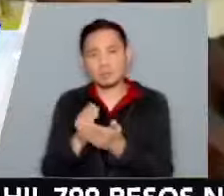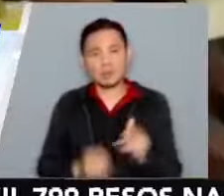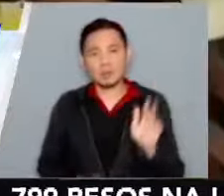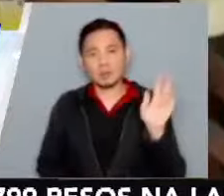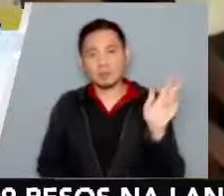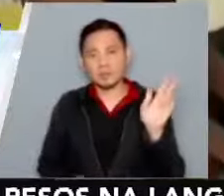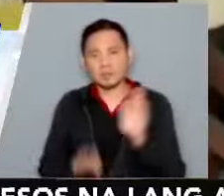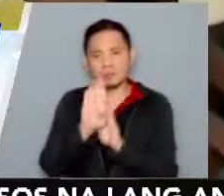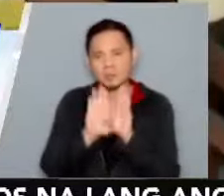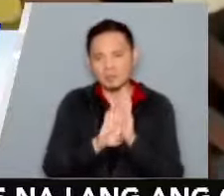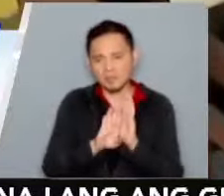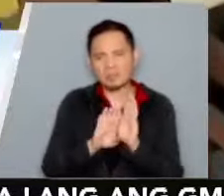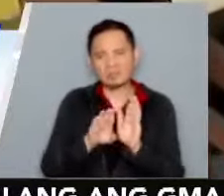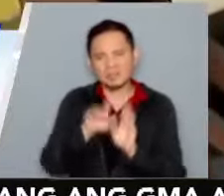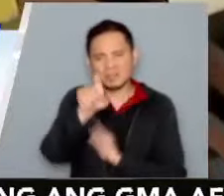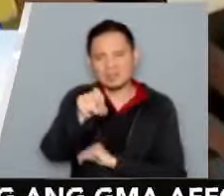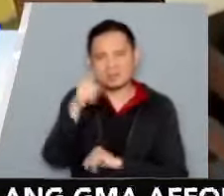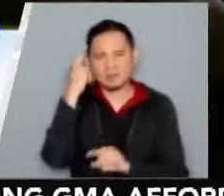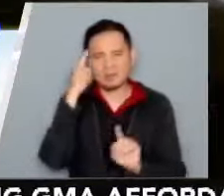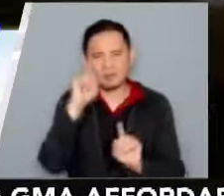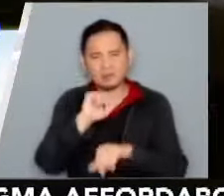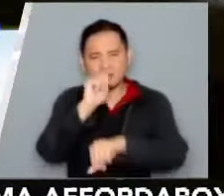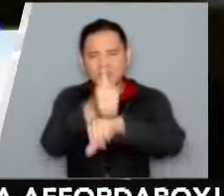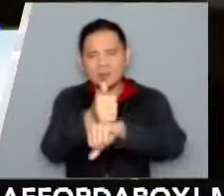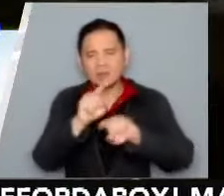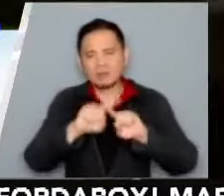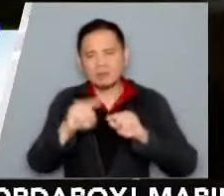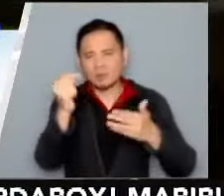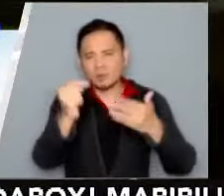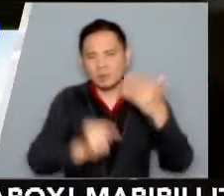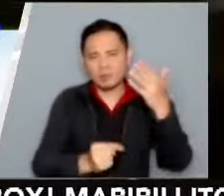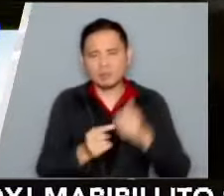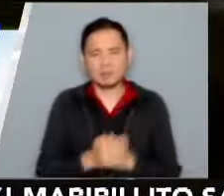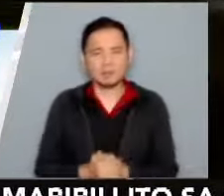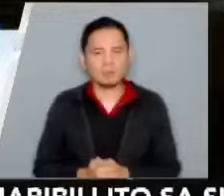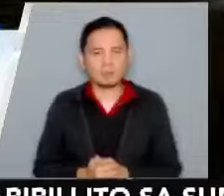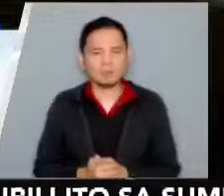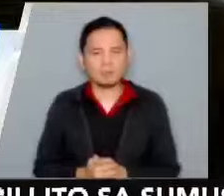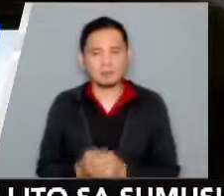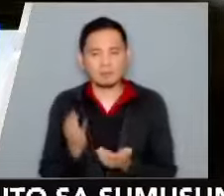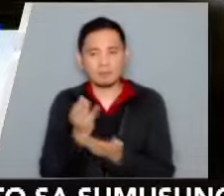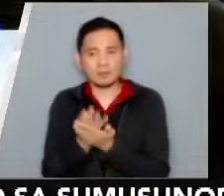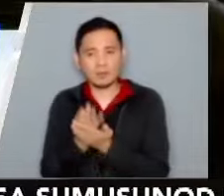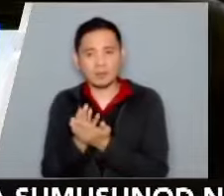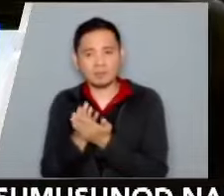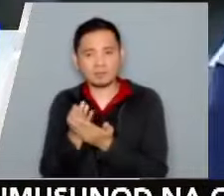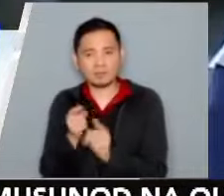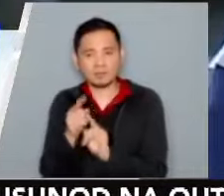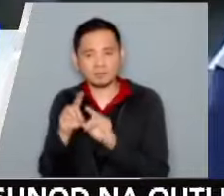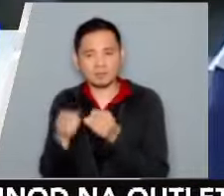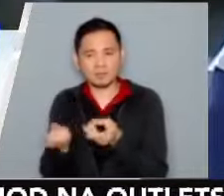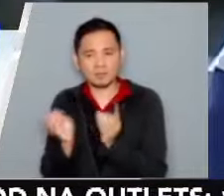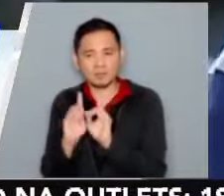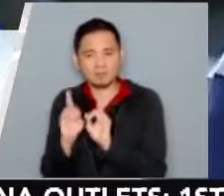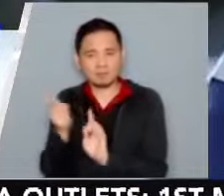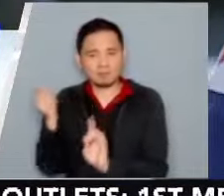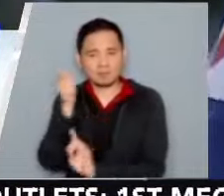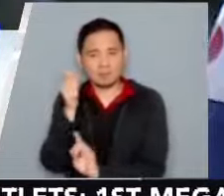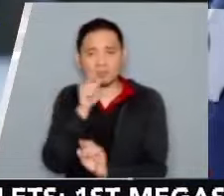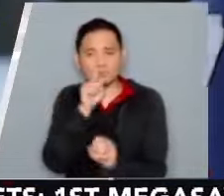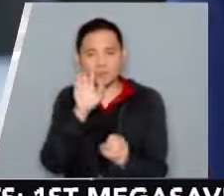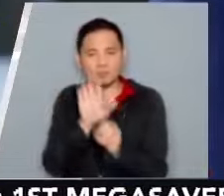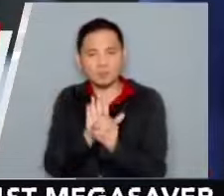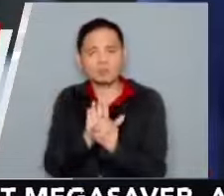ng mga right-of-way para sa dadaanan nitong lugar. Siniguro ng Finance Department na magtutuloy-tuloy ang programa. I'm confident that there